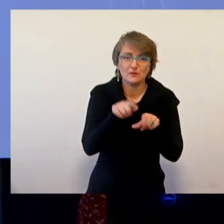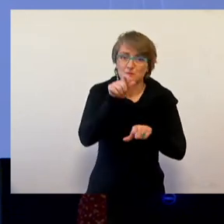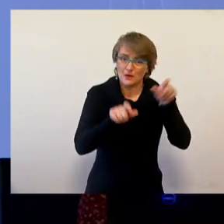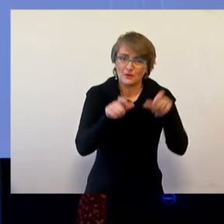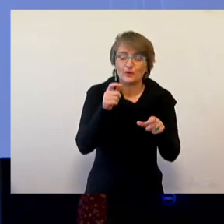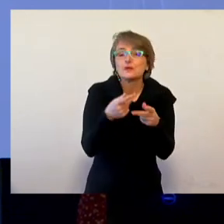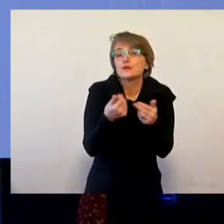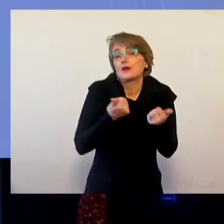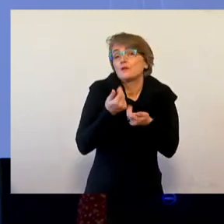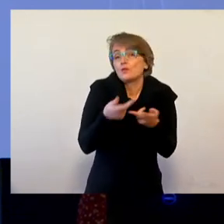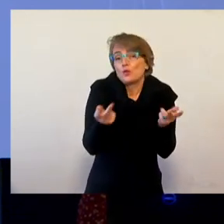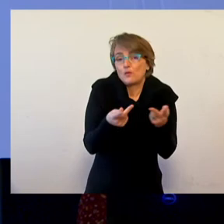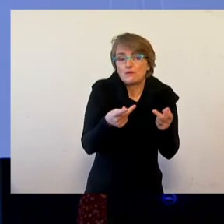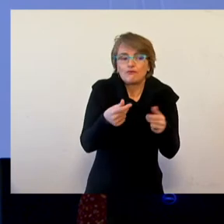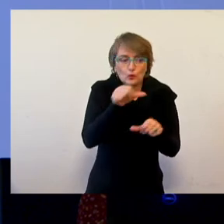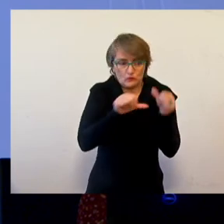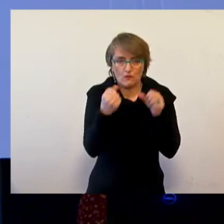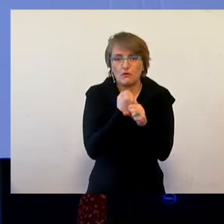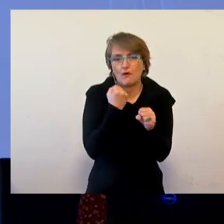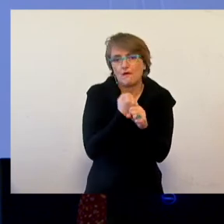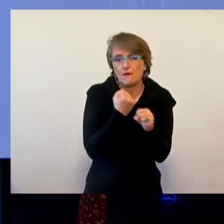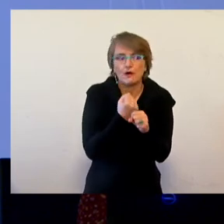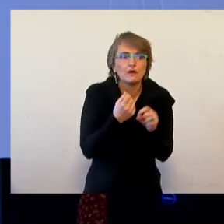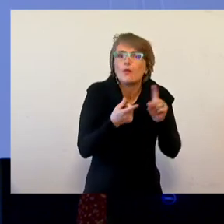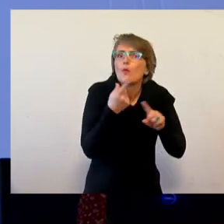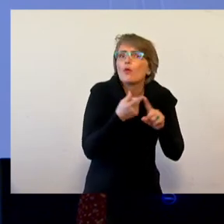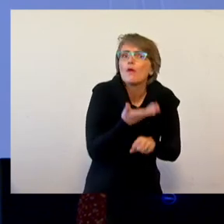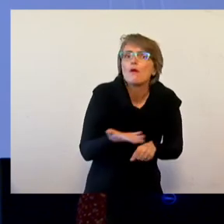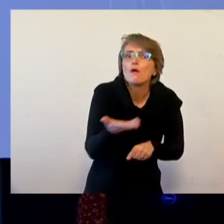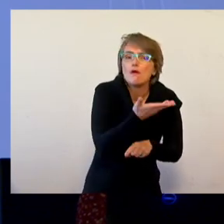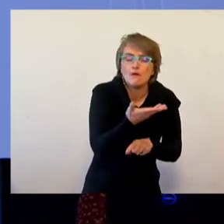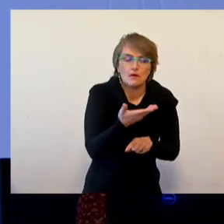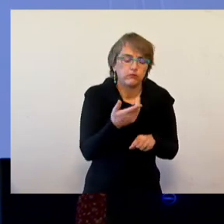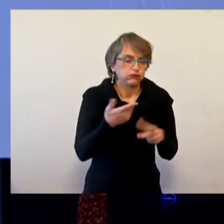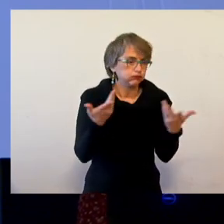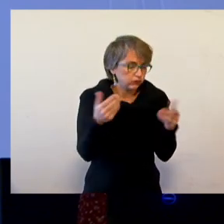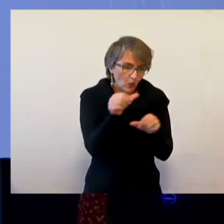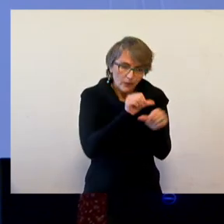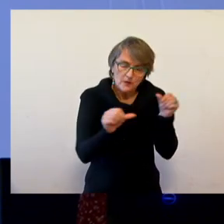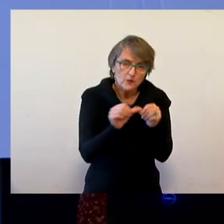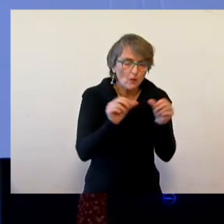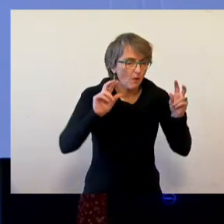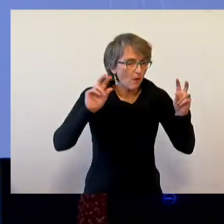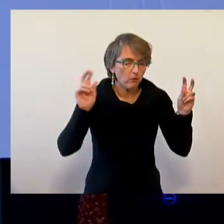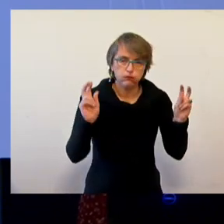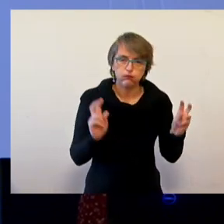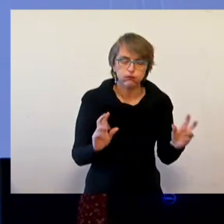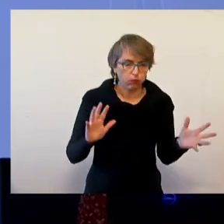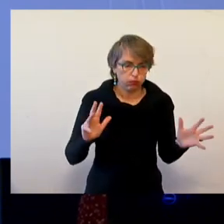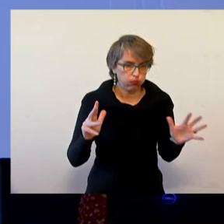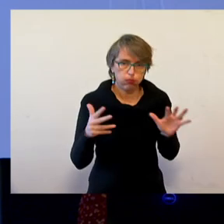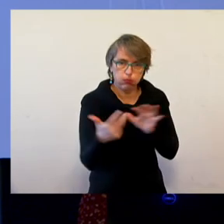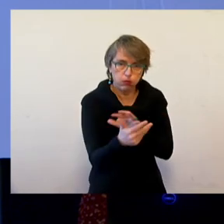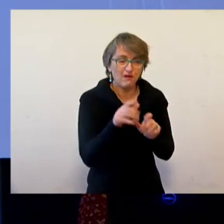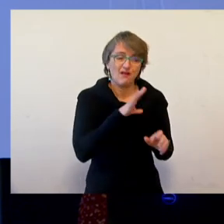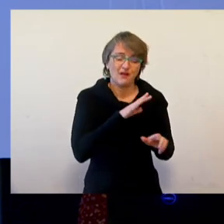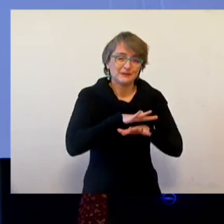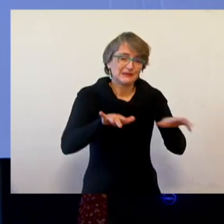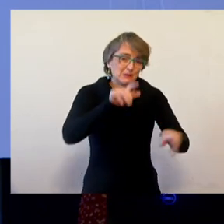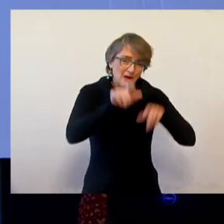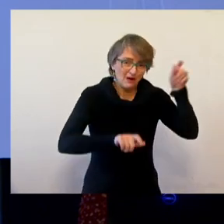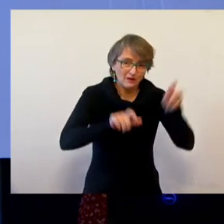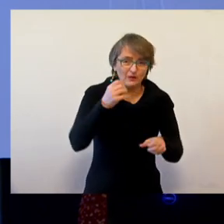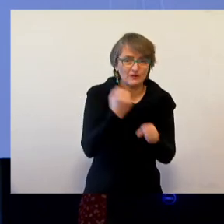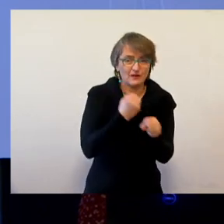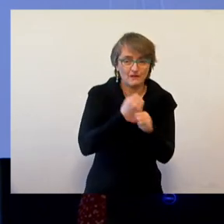aussi, combien essentiel, se sont considérablement dégradées, où les situations de burn-out,